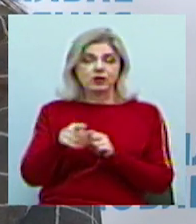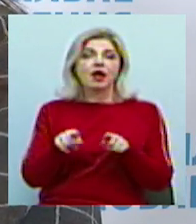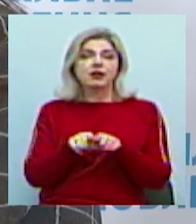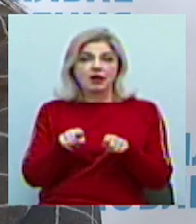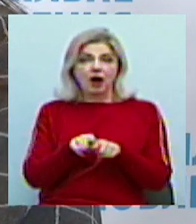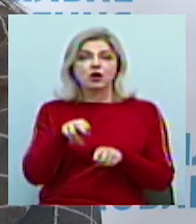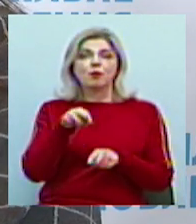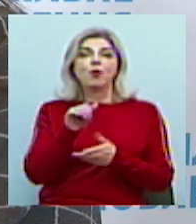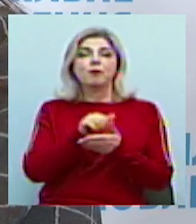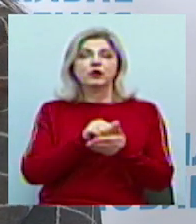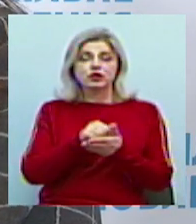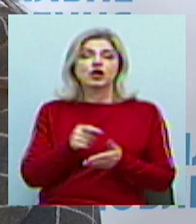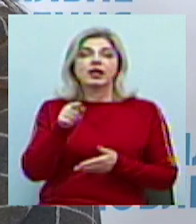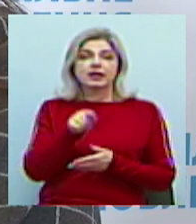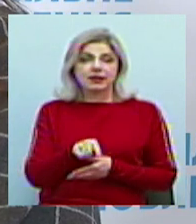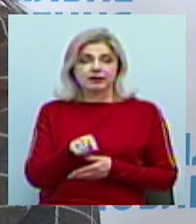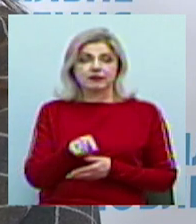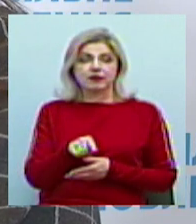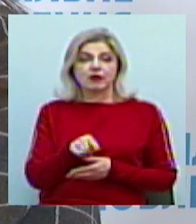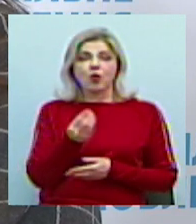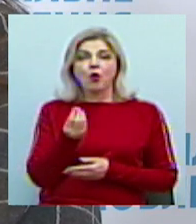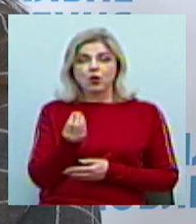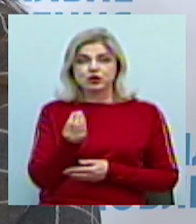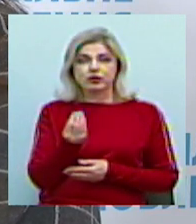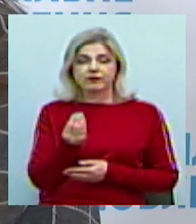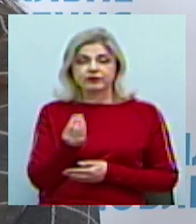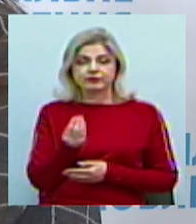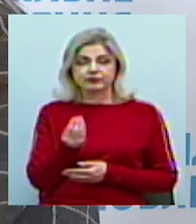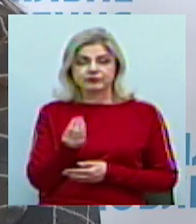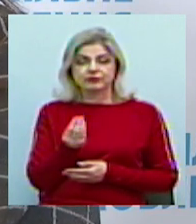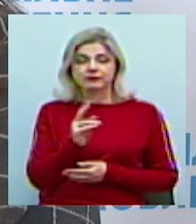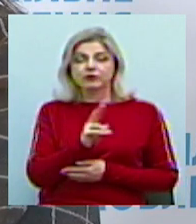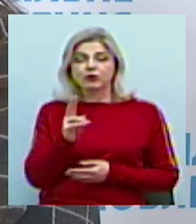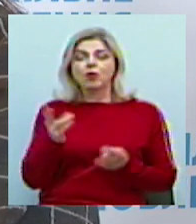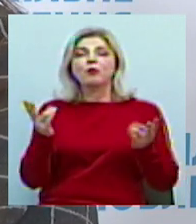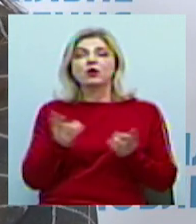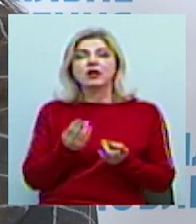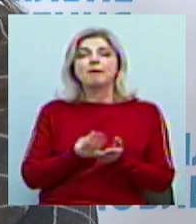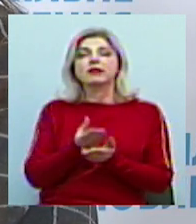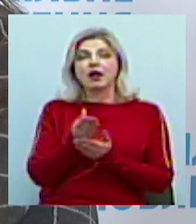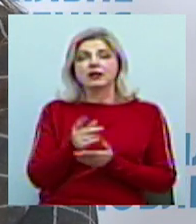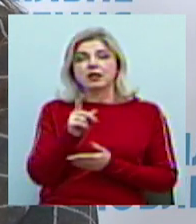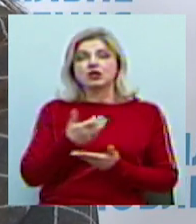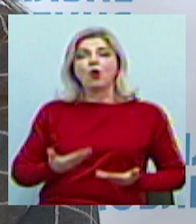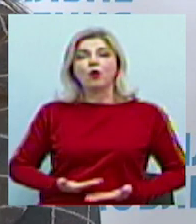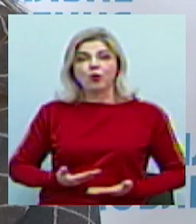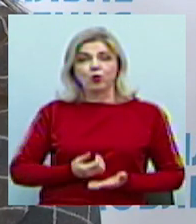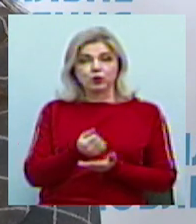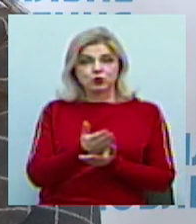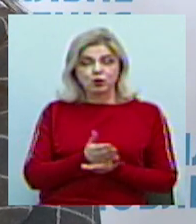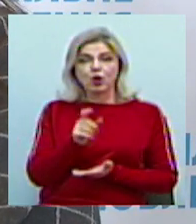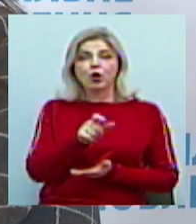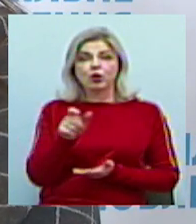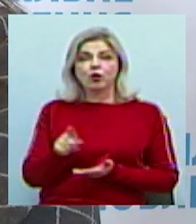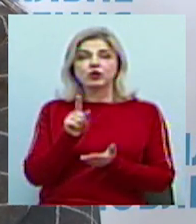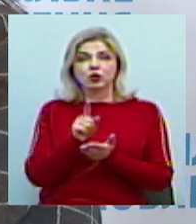з приводу тих коштів, які потребують сплати саме за житлово-комунальні послуги, люди мають